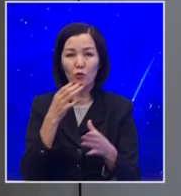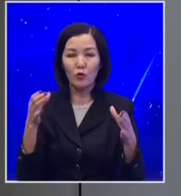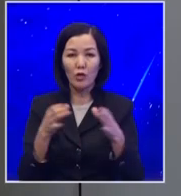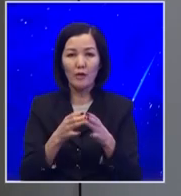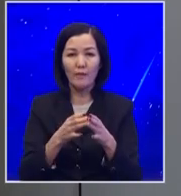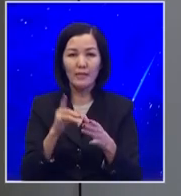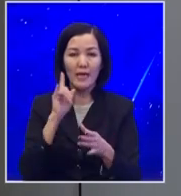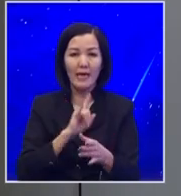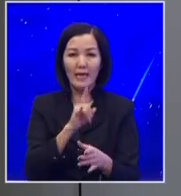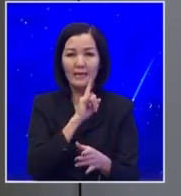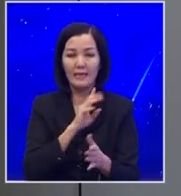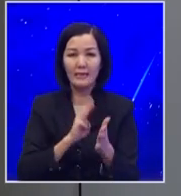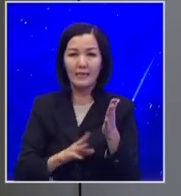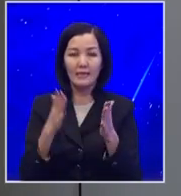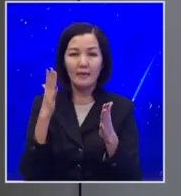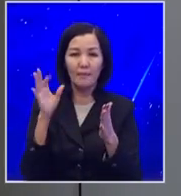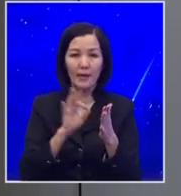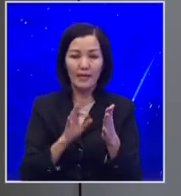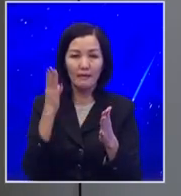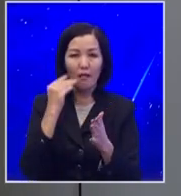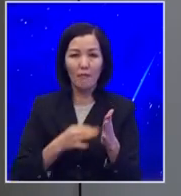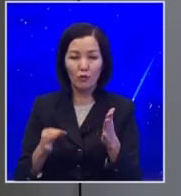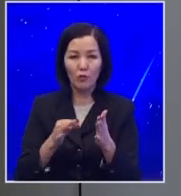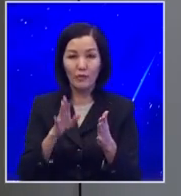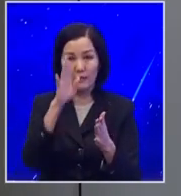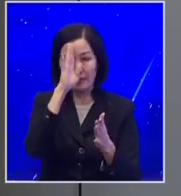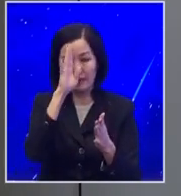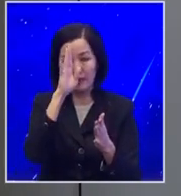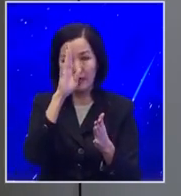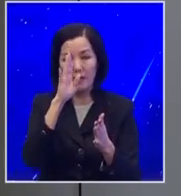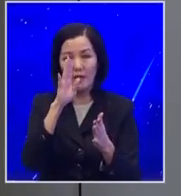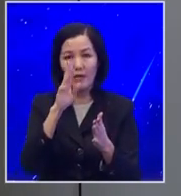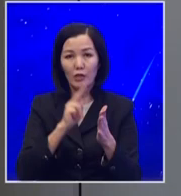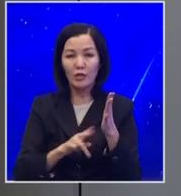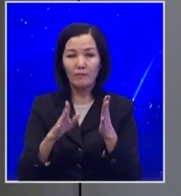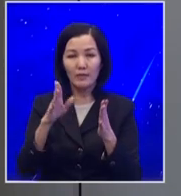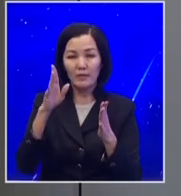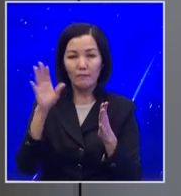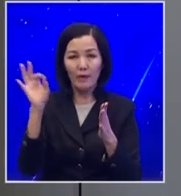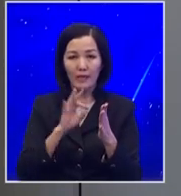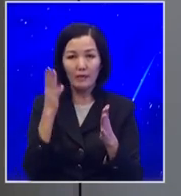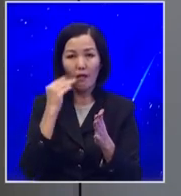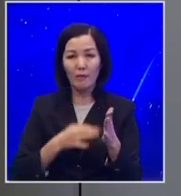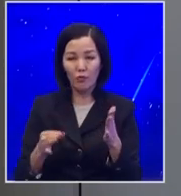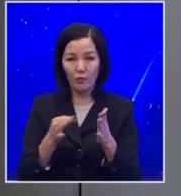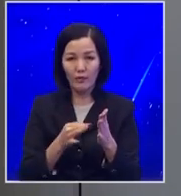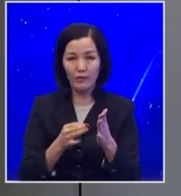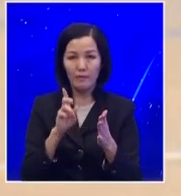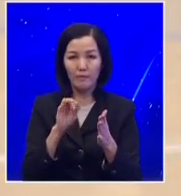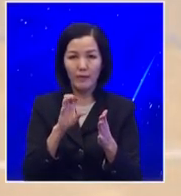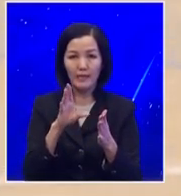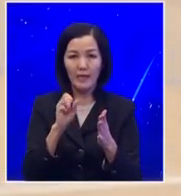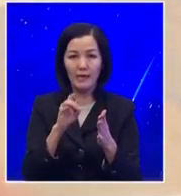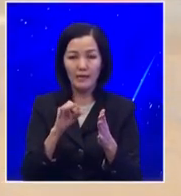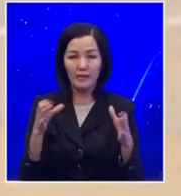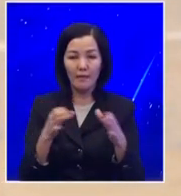командасы әйелдерден 80% ол Алматы облысы, ұлдардан келген кезде 70% Алматы облысы, я Бесарыс қаласы.